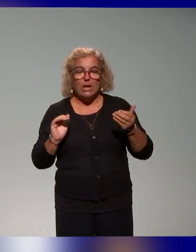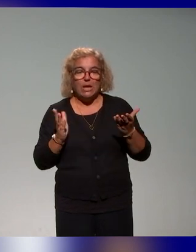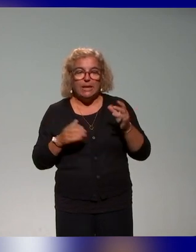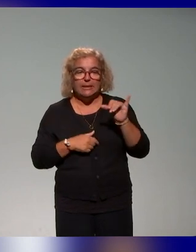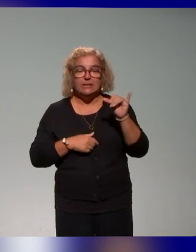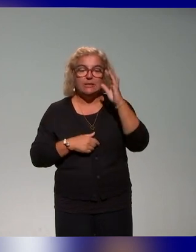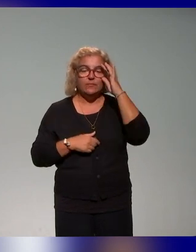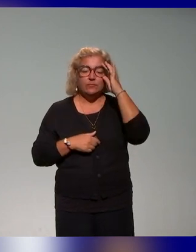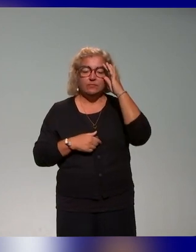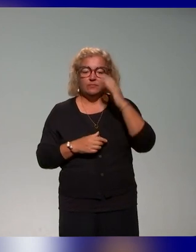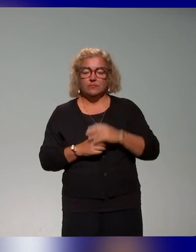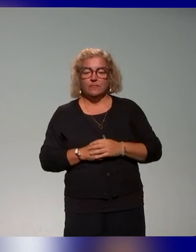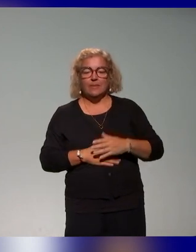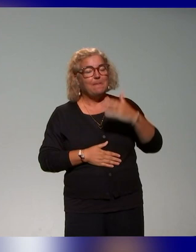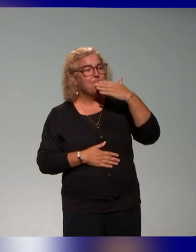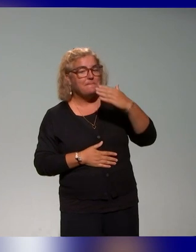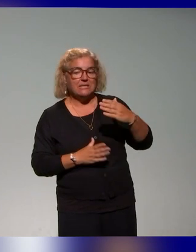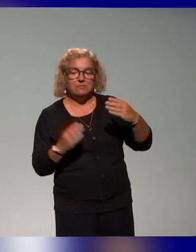Merci beaucoup Pierre.